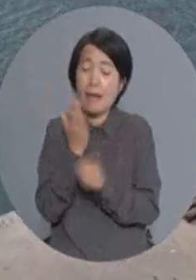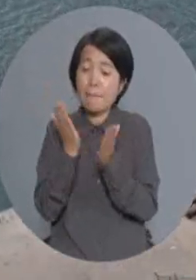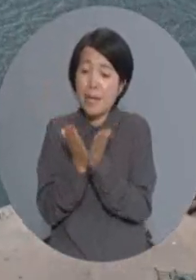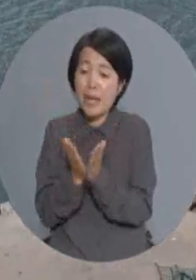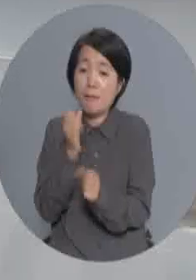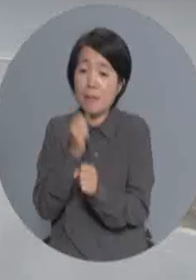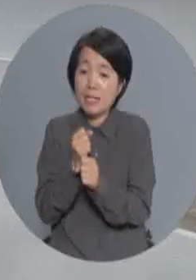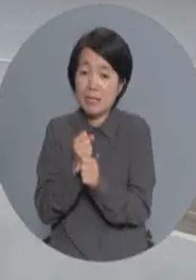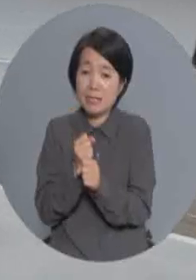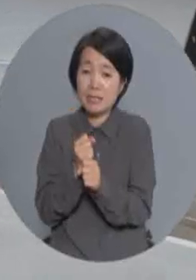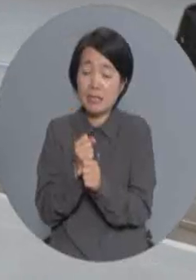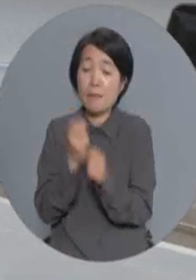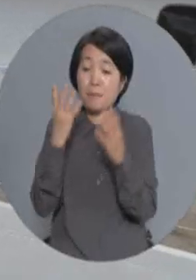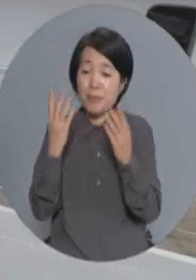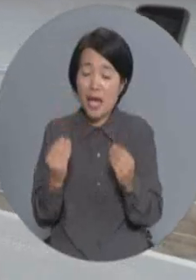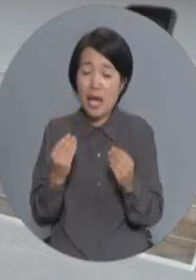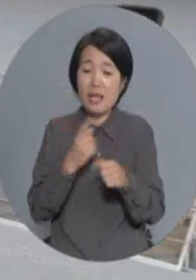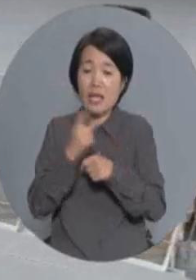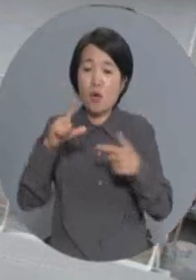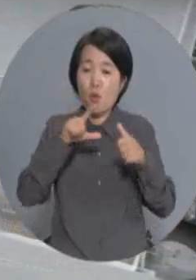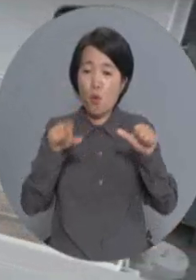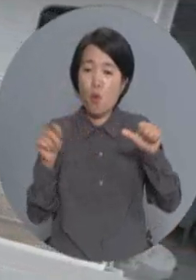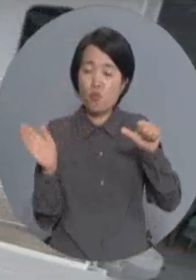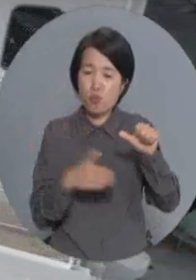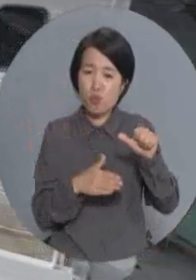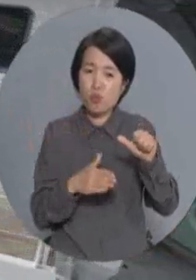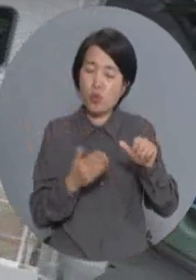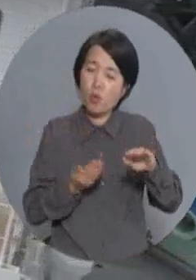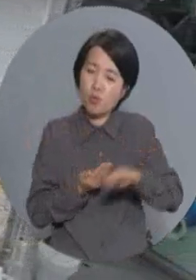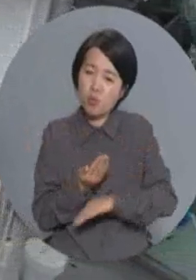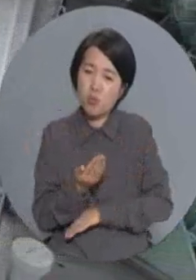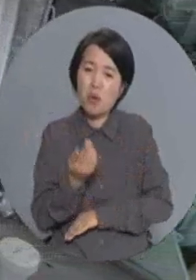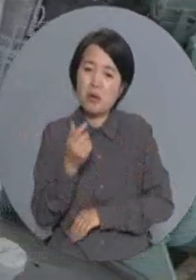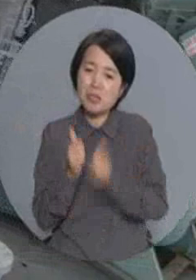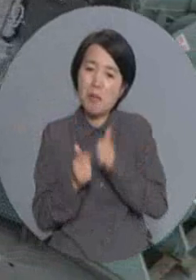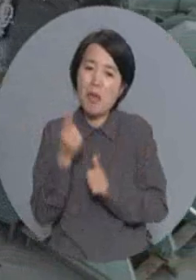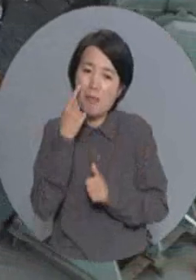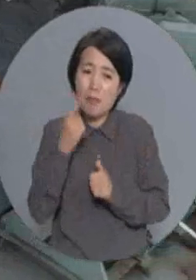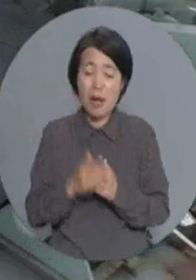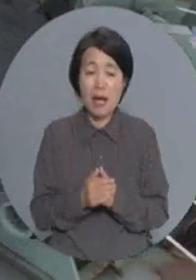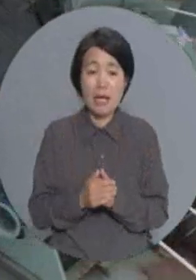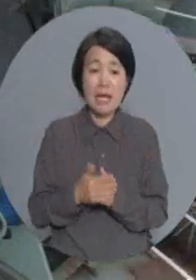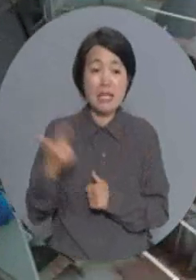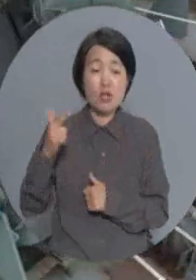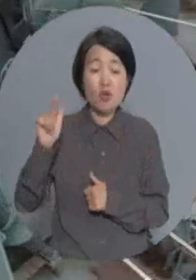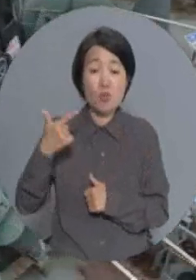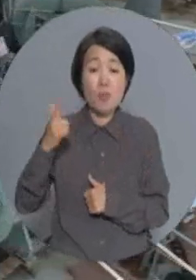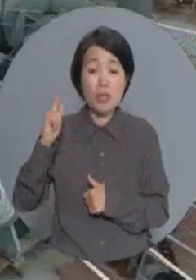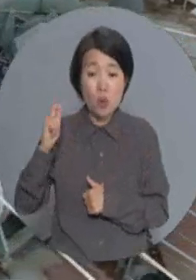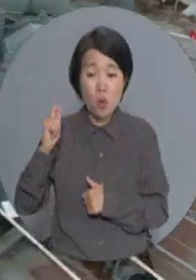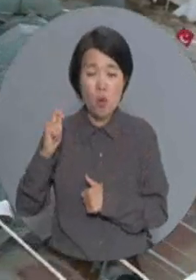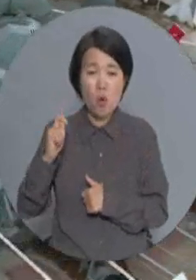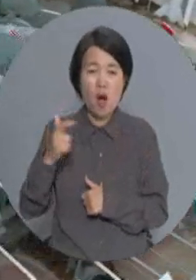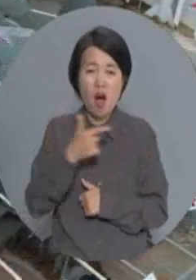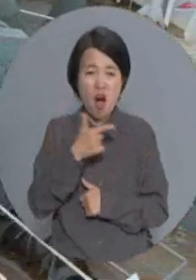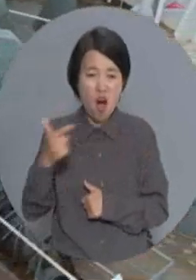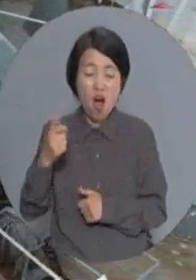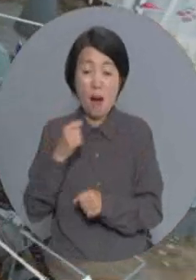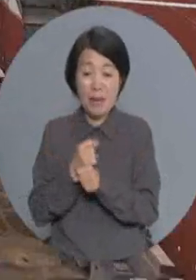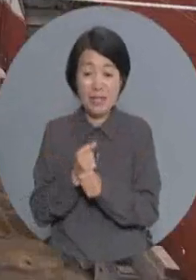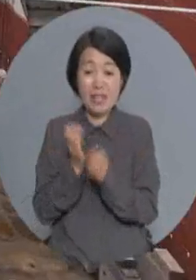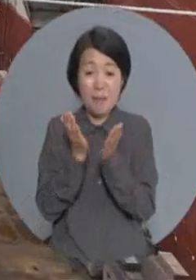선박이 진 내년 5월 시운전에 들어갑니다 2톤급 선박으로 건조된 해상 테스트